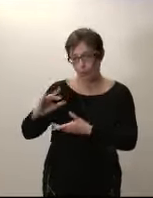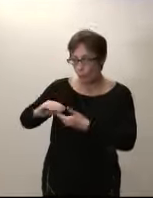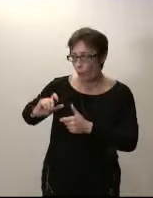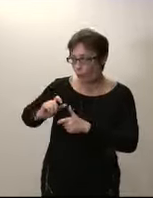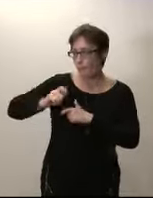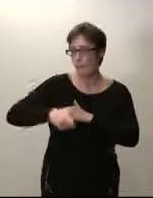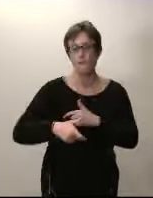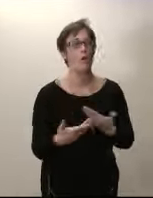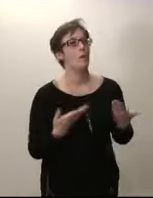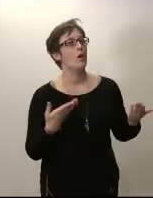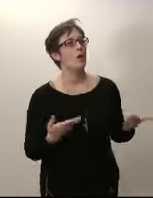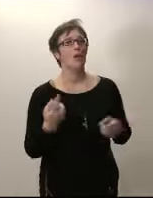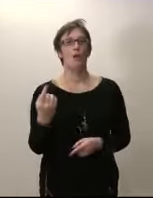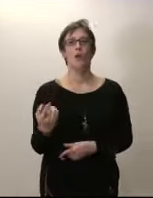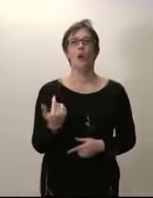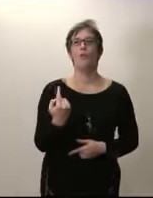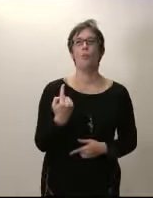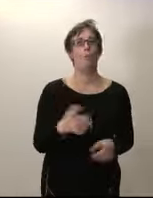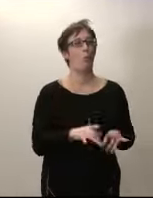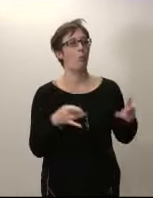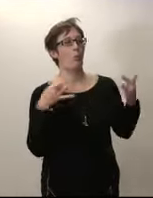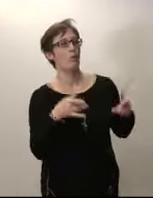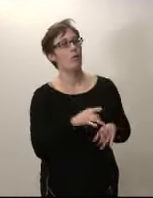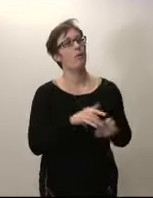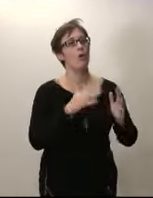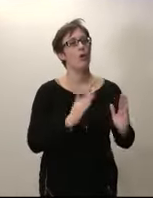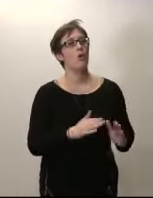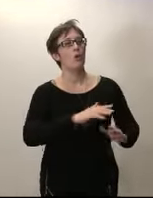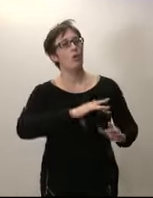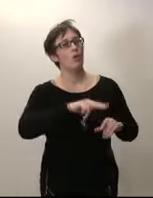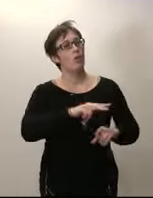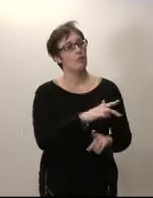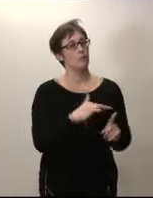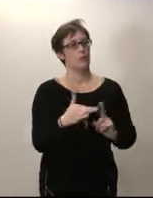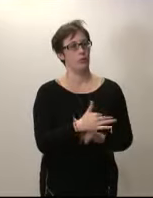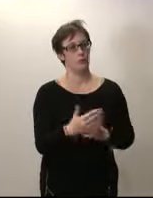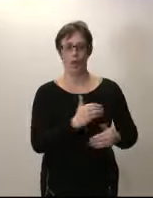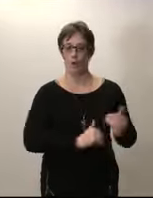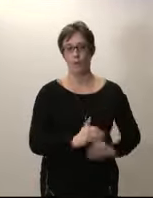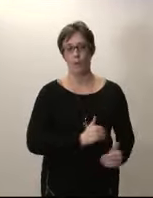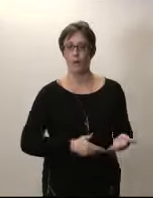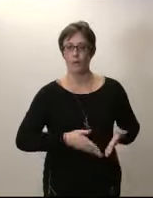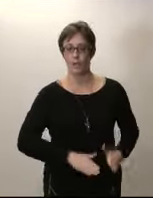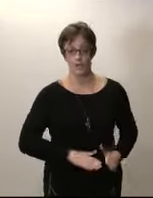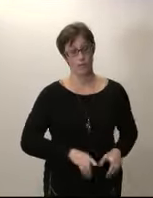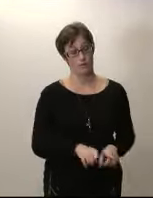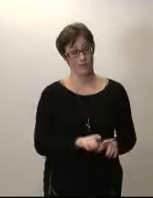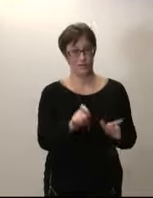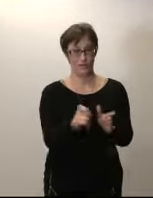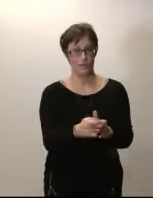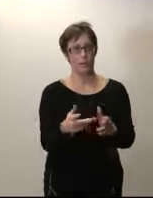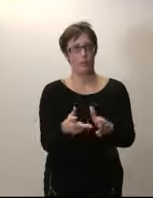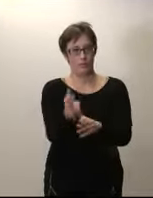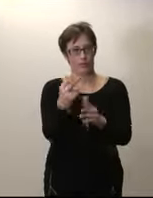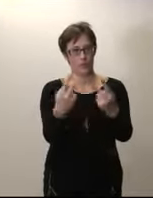pour lesquels vous n'avez aucune responsabilité, parce qu'entre le moment où on dessine un programme de logement social et le moment où on va couper le ruban pour l'inaugurer, il se passe des années, vous le savez très bien. Alors